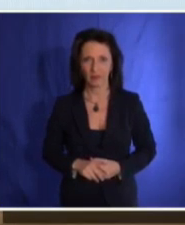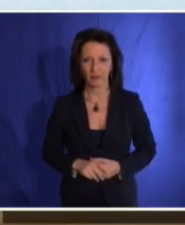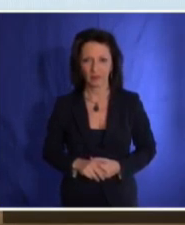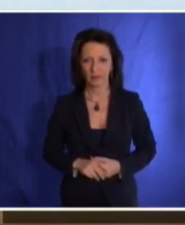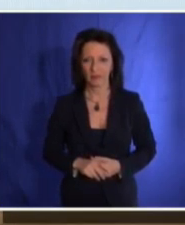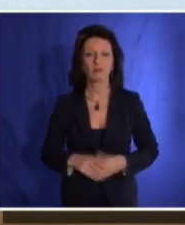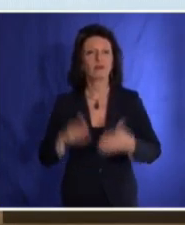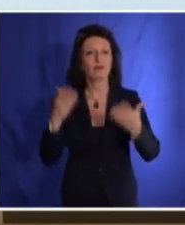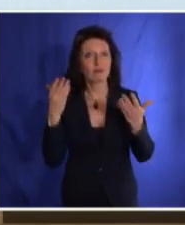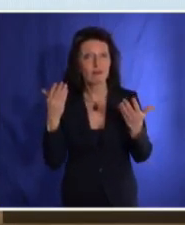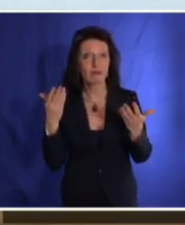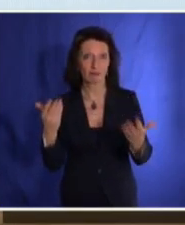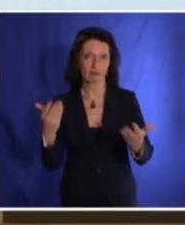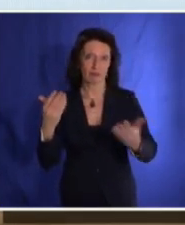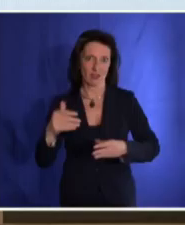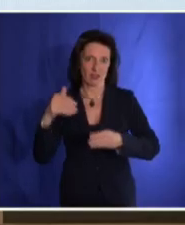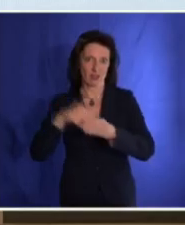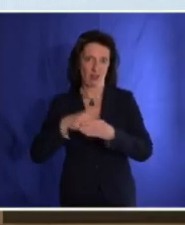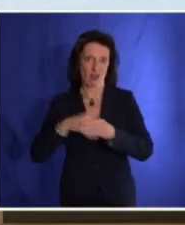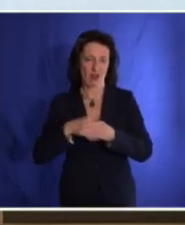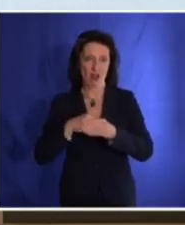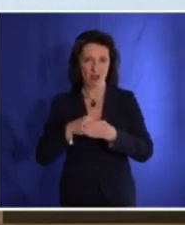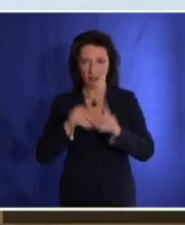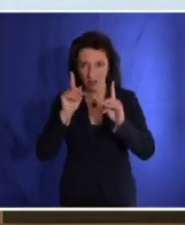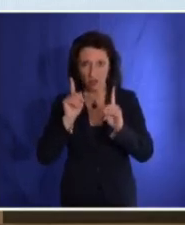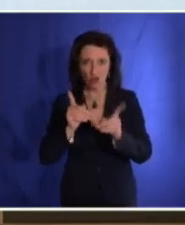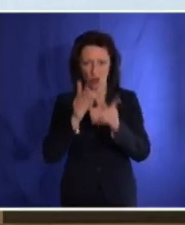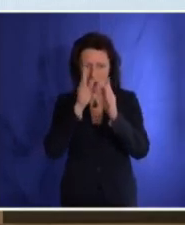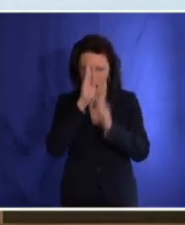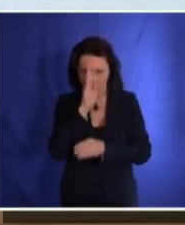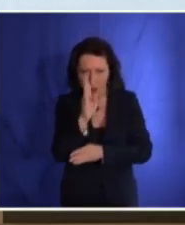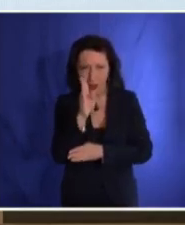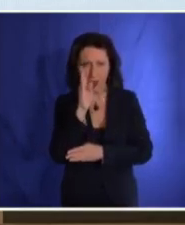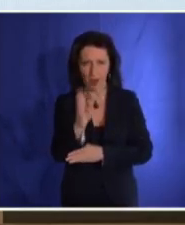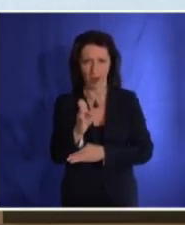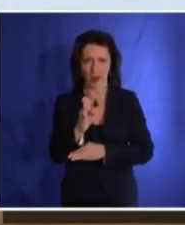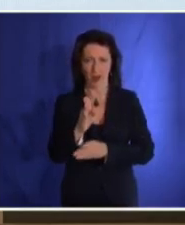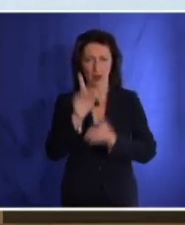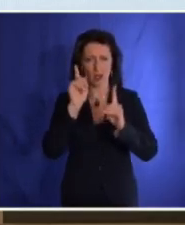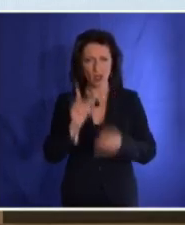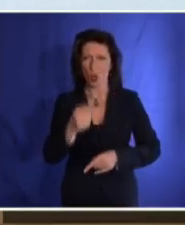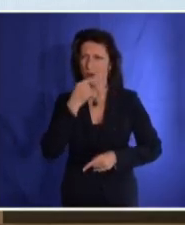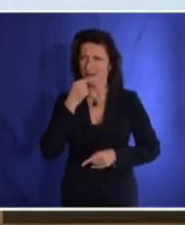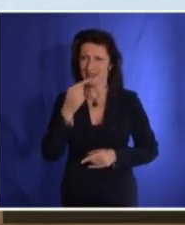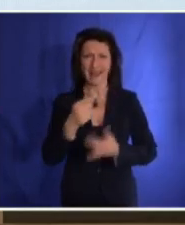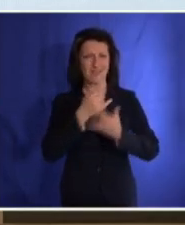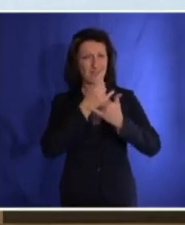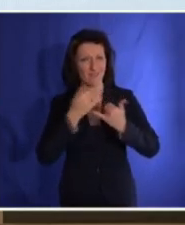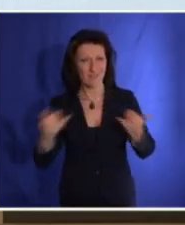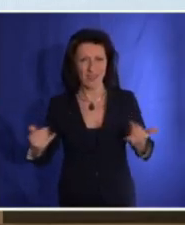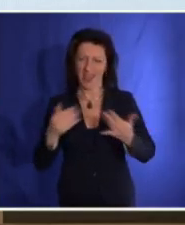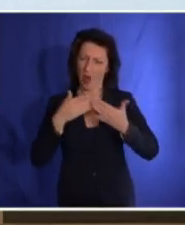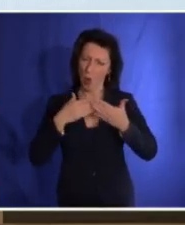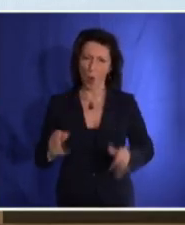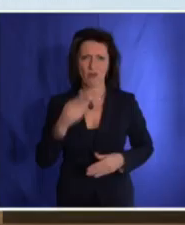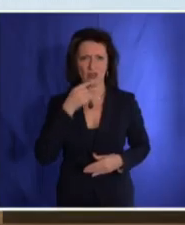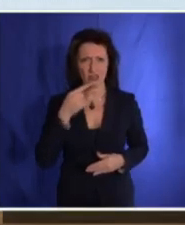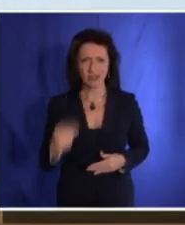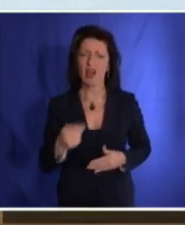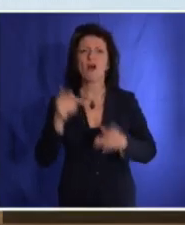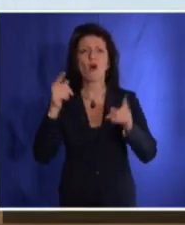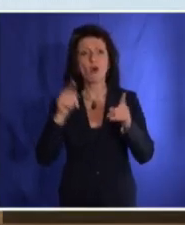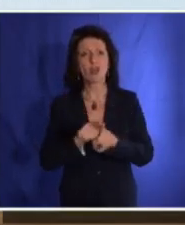Darum geht es, Kurs halten, und darum geht es, sagen, was ist, und tun, was zu tun